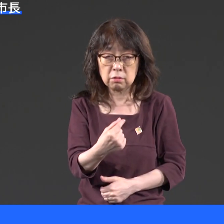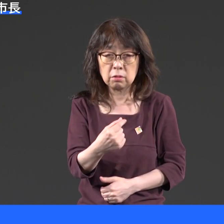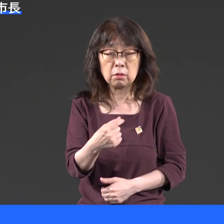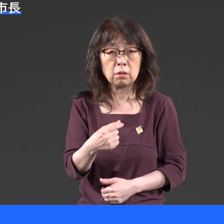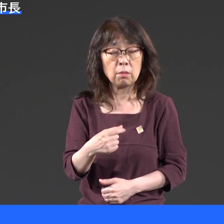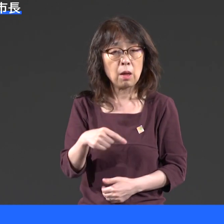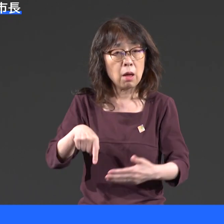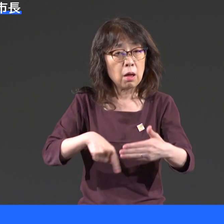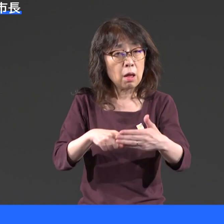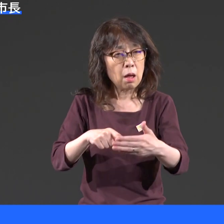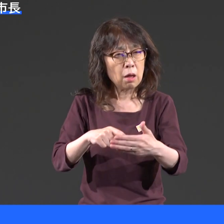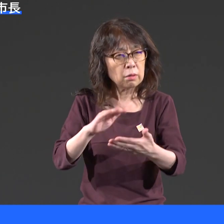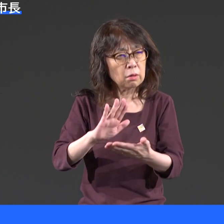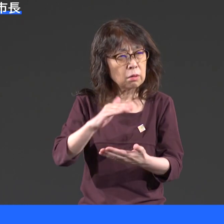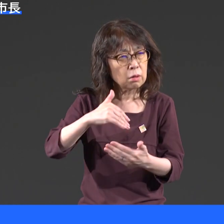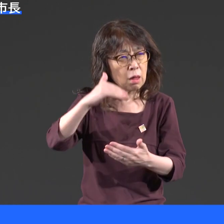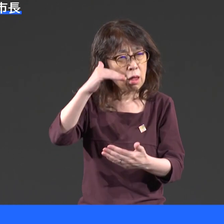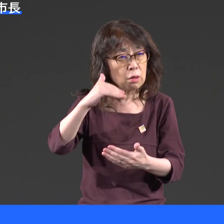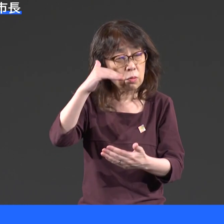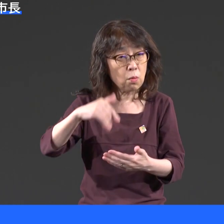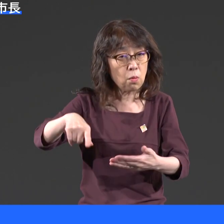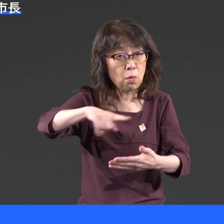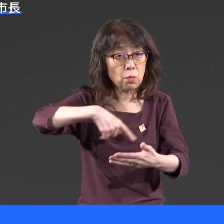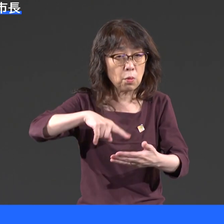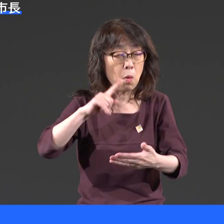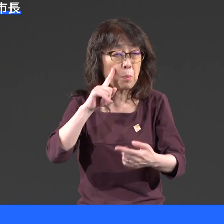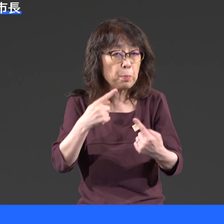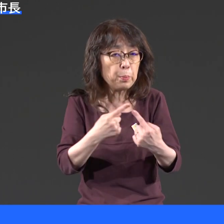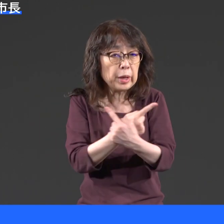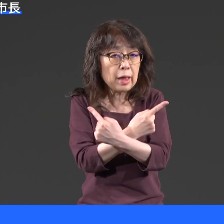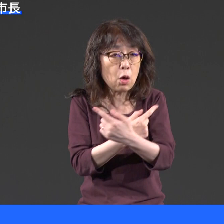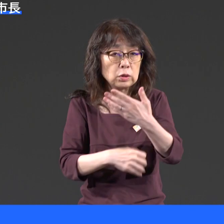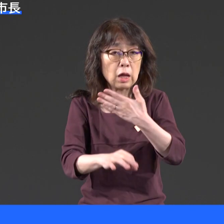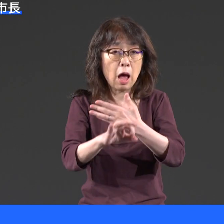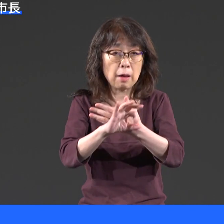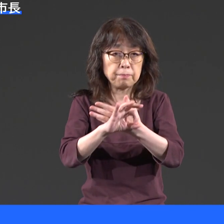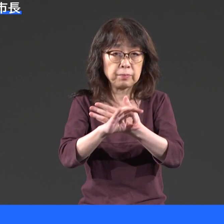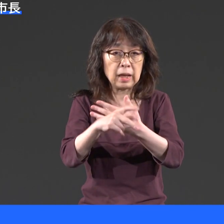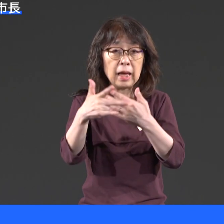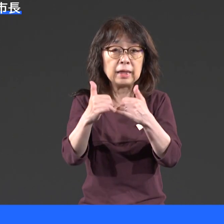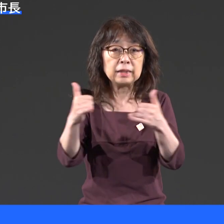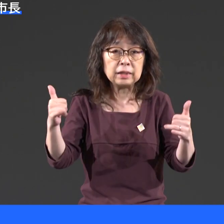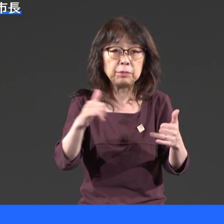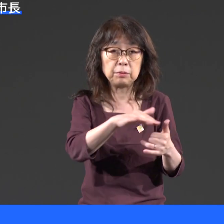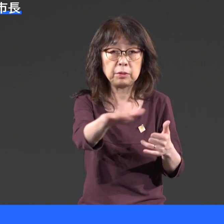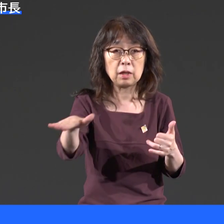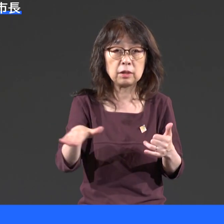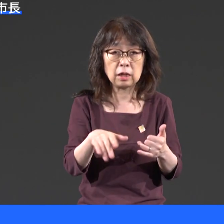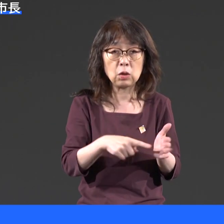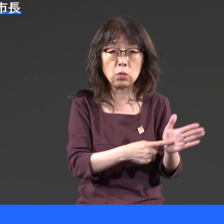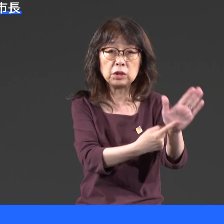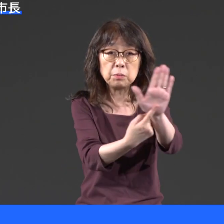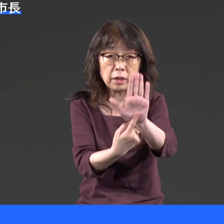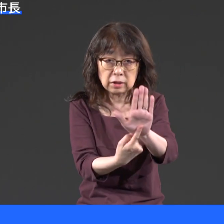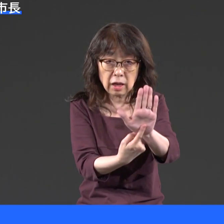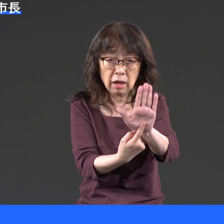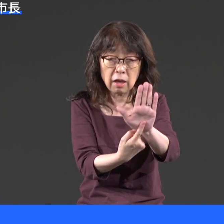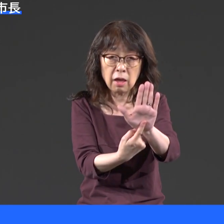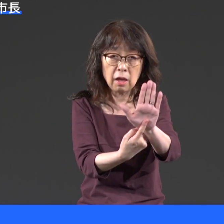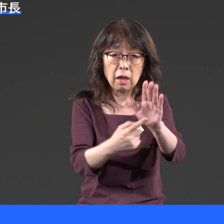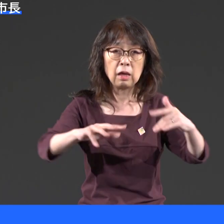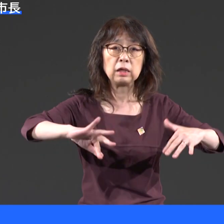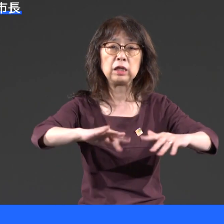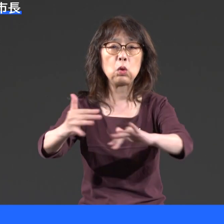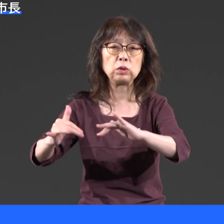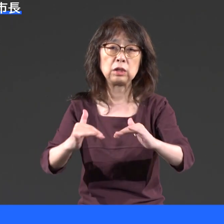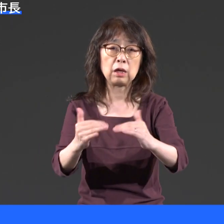度この見直し案をですね、市民にお示しをしていろいろな議論をしていかなければいけないということになりますの